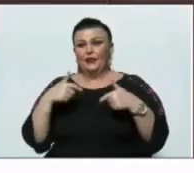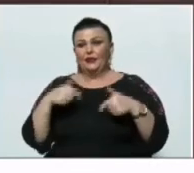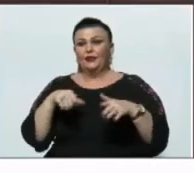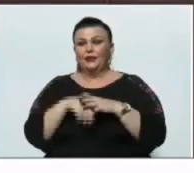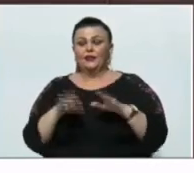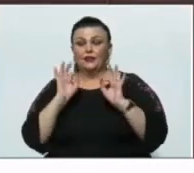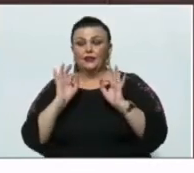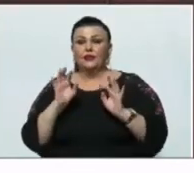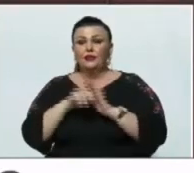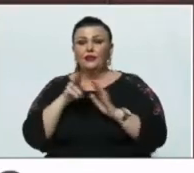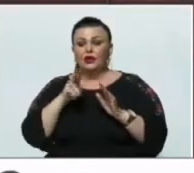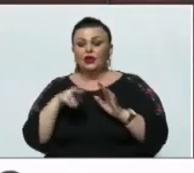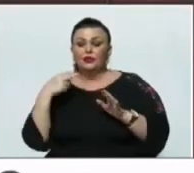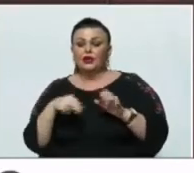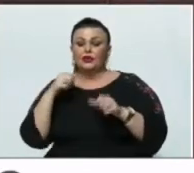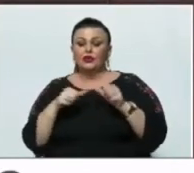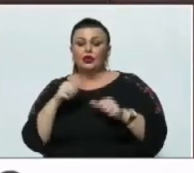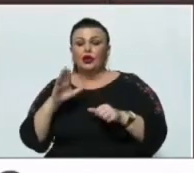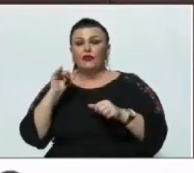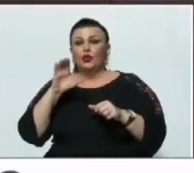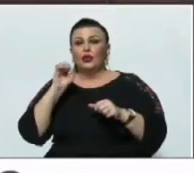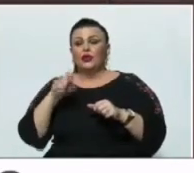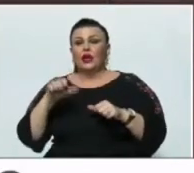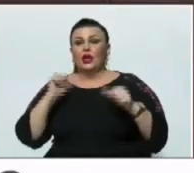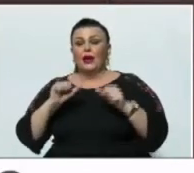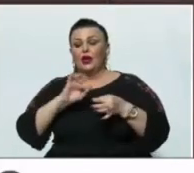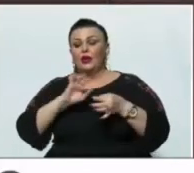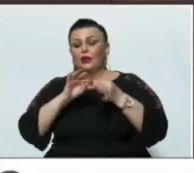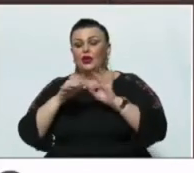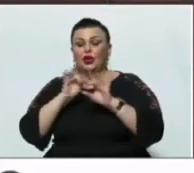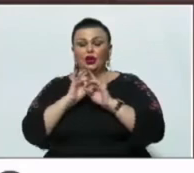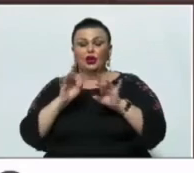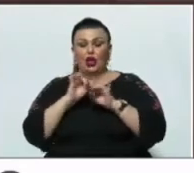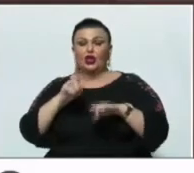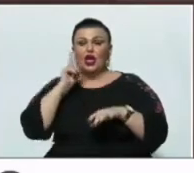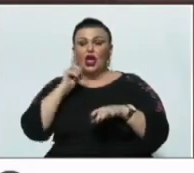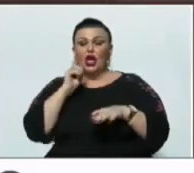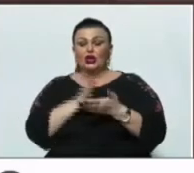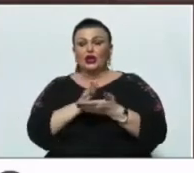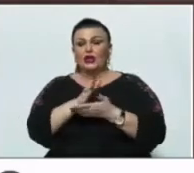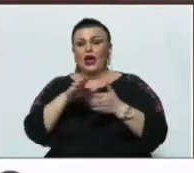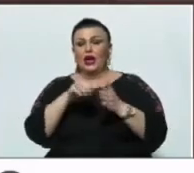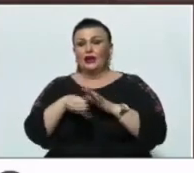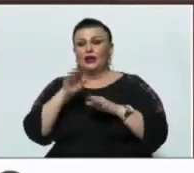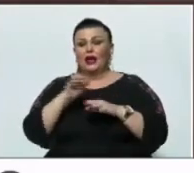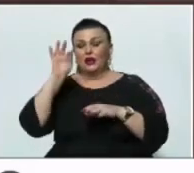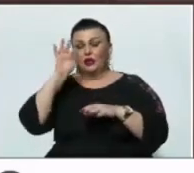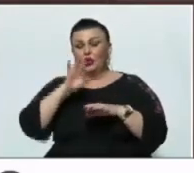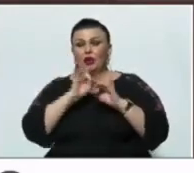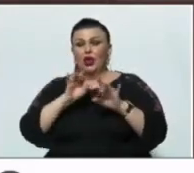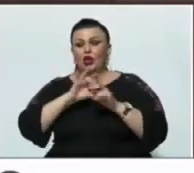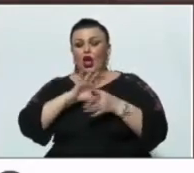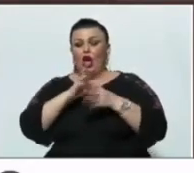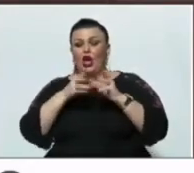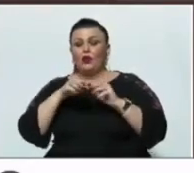əslində 2020-ci il barədə Vüsal müəllim kifayət qədər geniş danışdı, eyni zamanda gənclər siyasəti aspektindən. Ümumilikdə